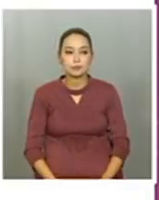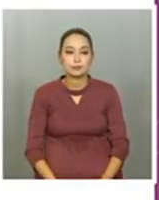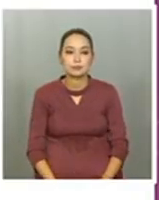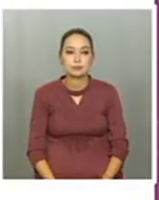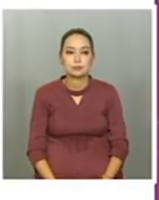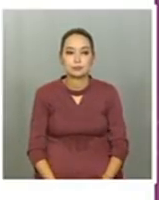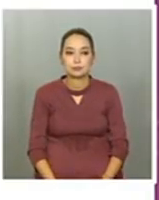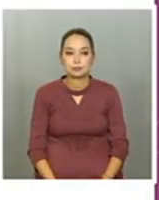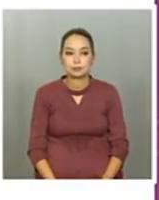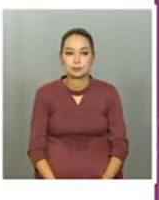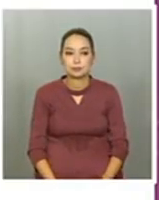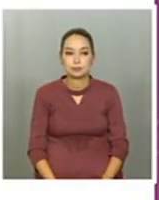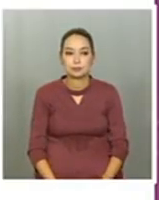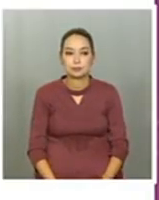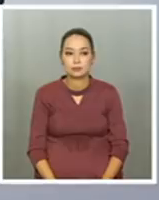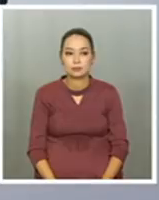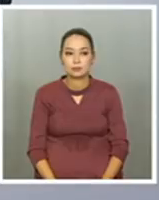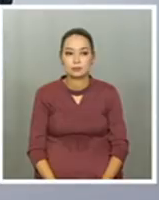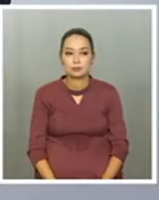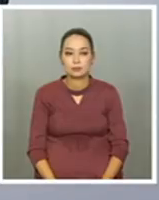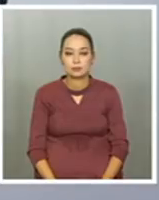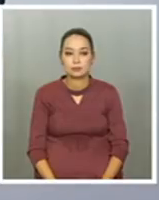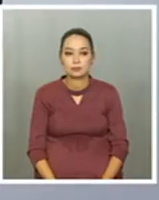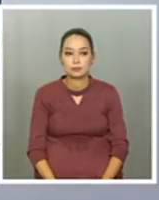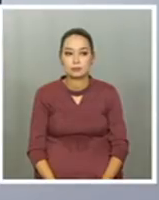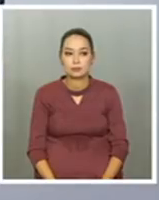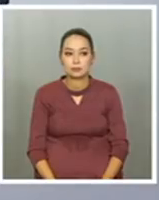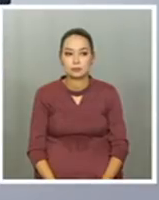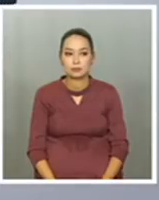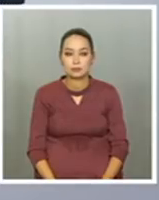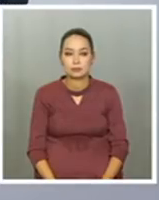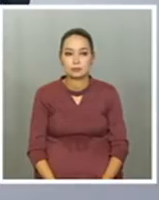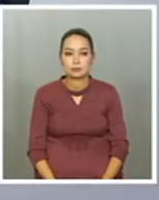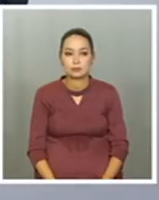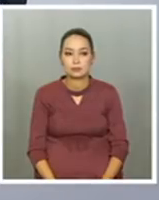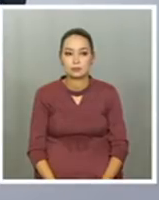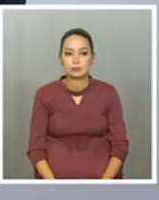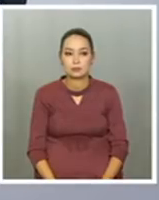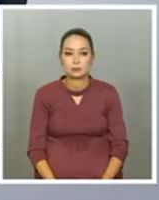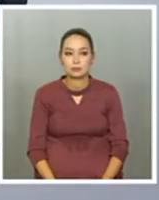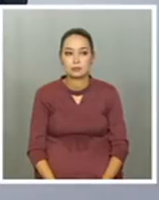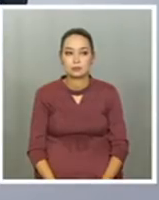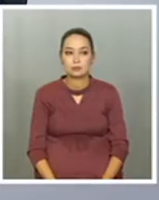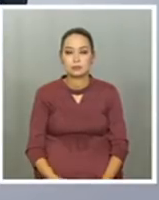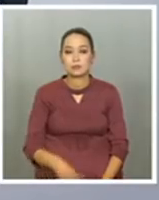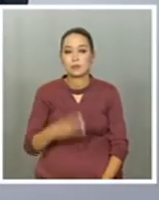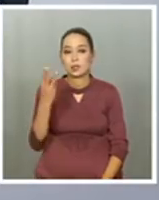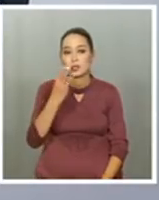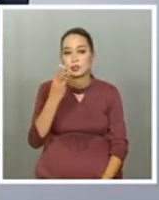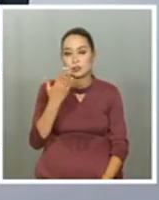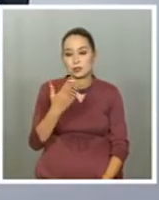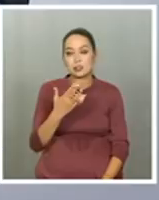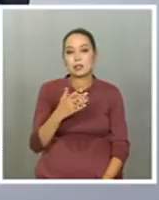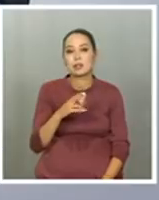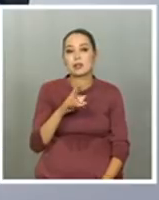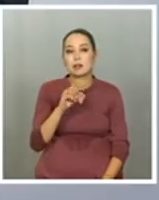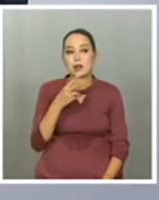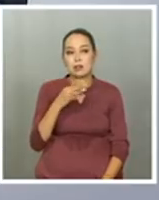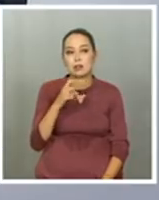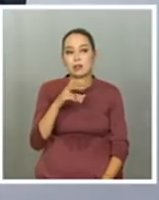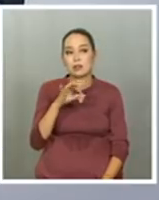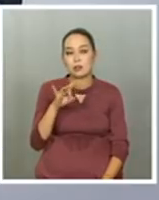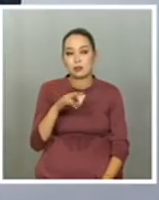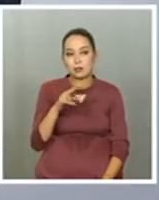калий хлоридін, марганецтің эквивалентті хлоридін және суды аламыз. Үшінші затымыз калий хлораты, бертолы